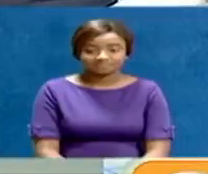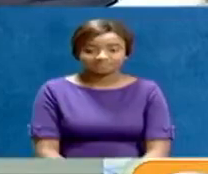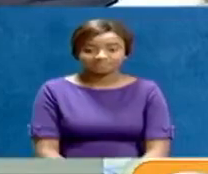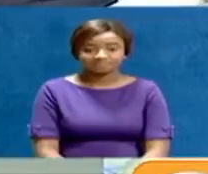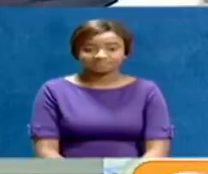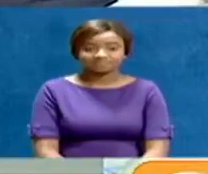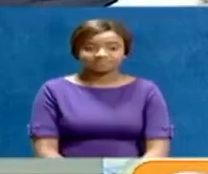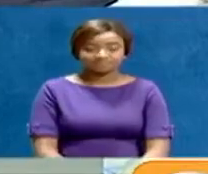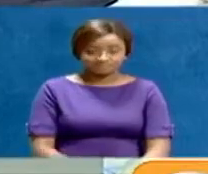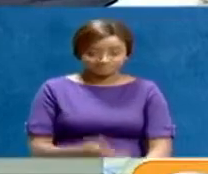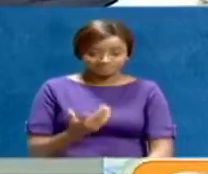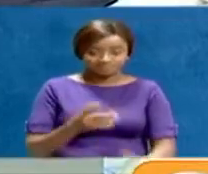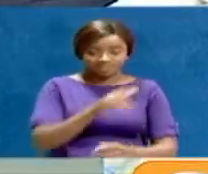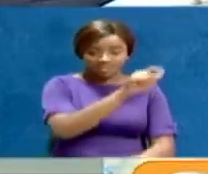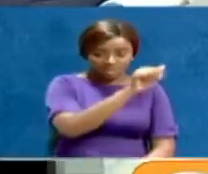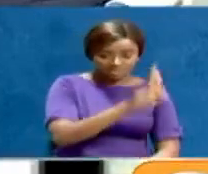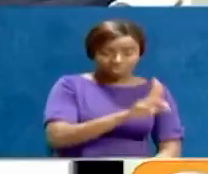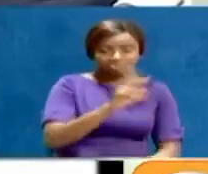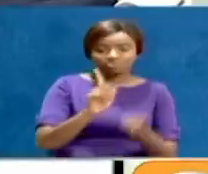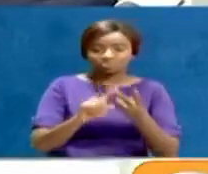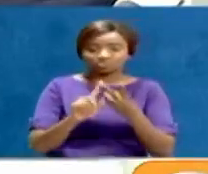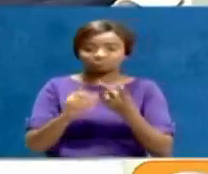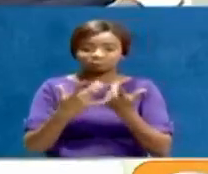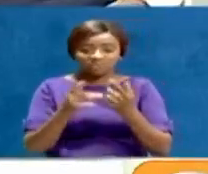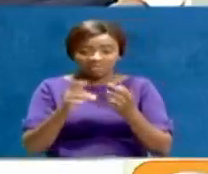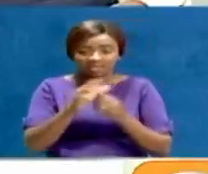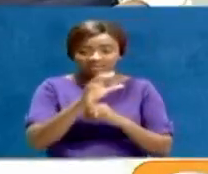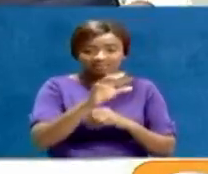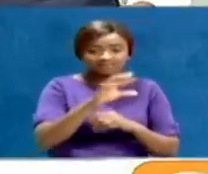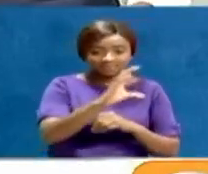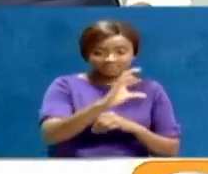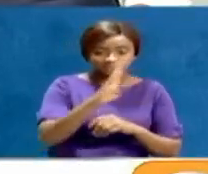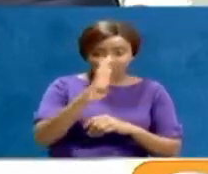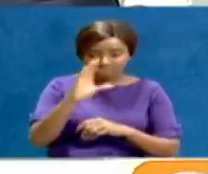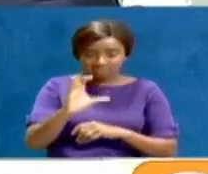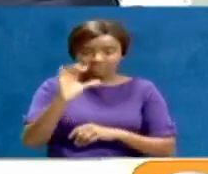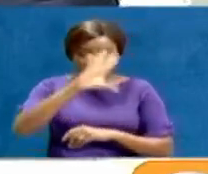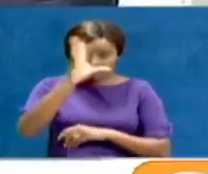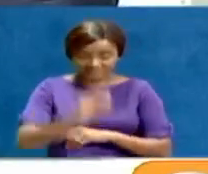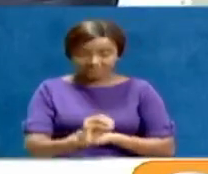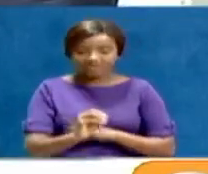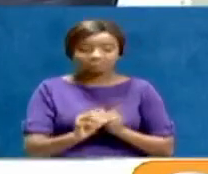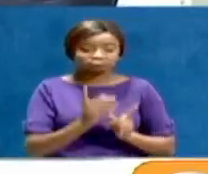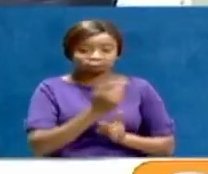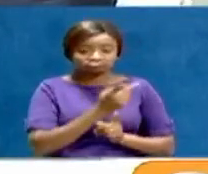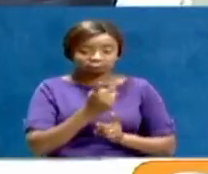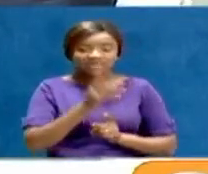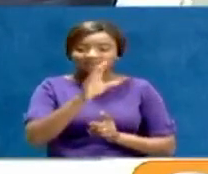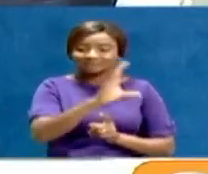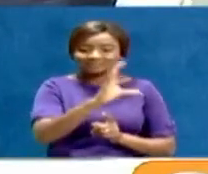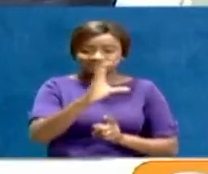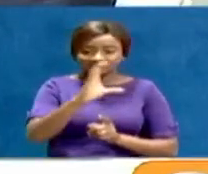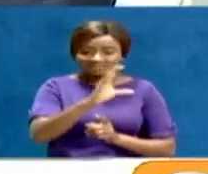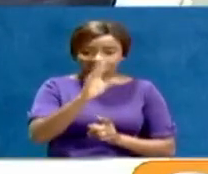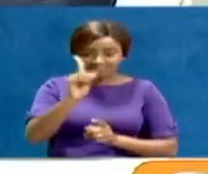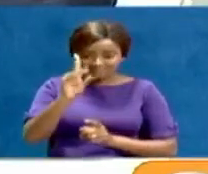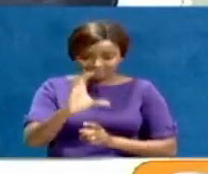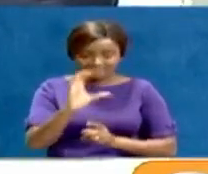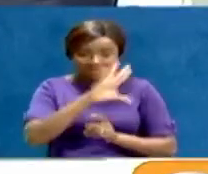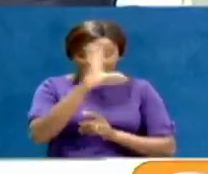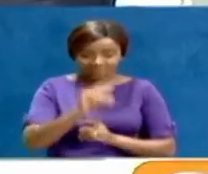Muungano, Umoja wa Afrika pamoja na shirika la vituo vya udhibiti wa magonjwa barani Afrika wametangaza kuanza mazungumzo na mataifa zaidi